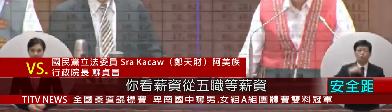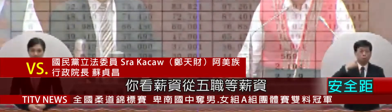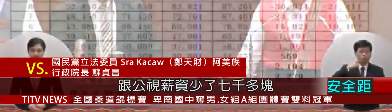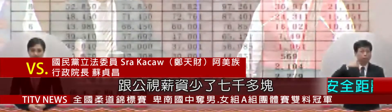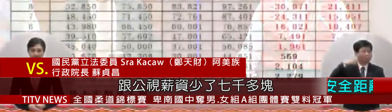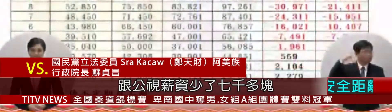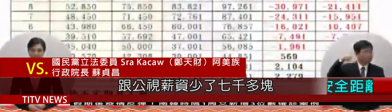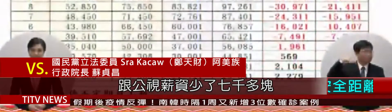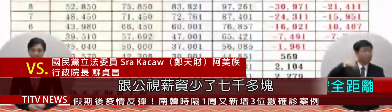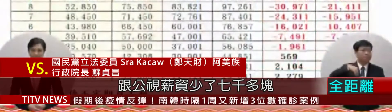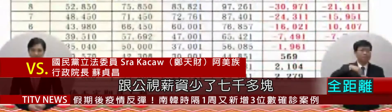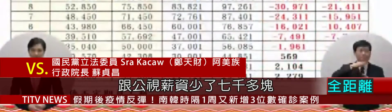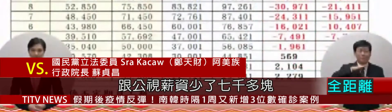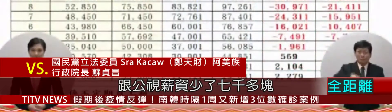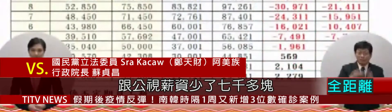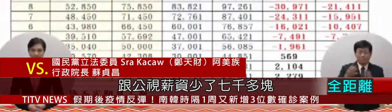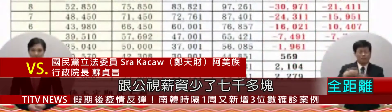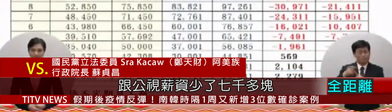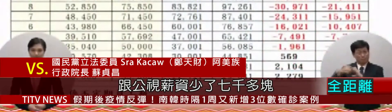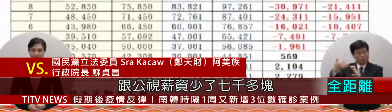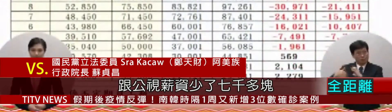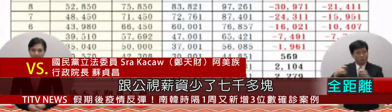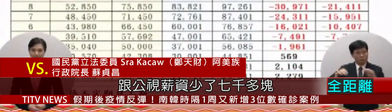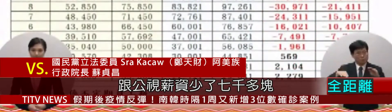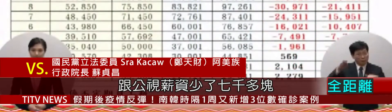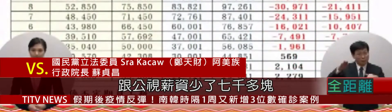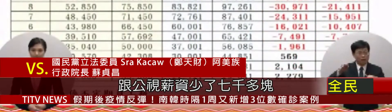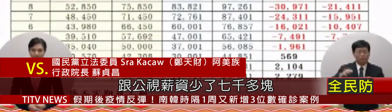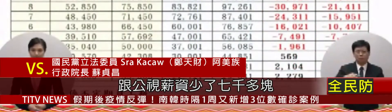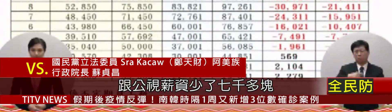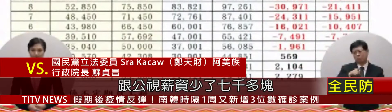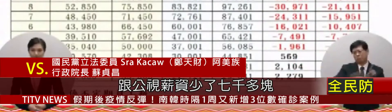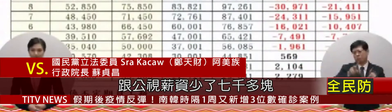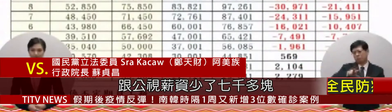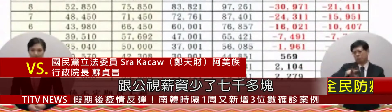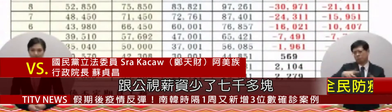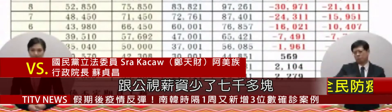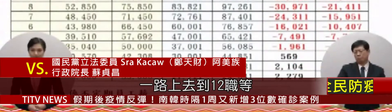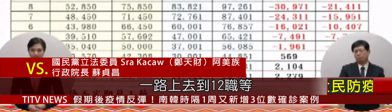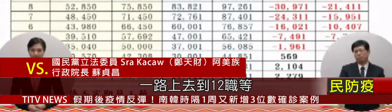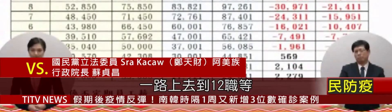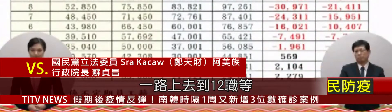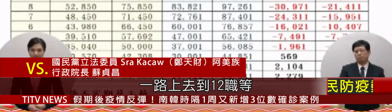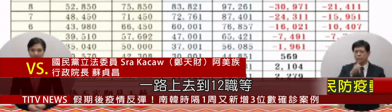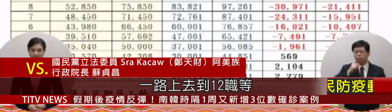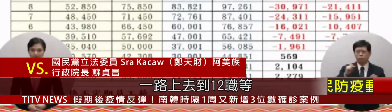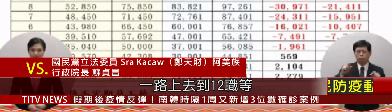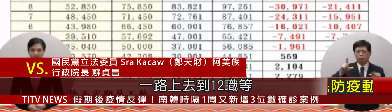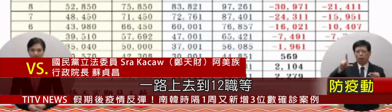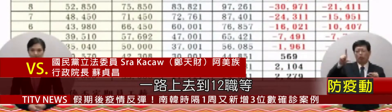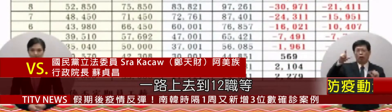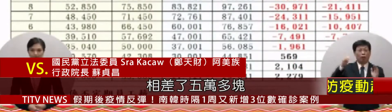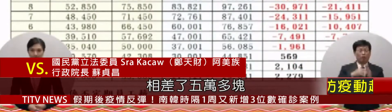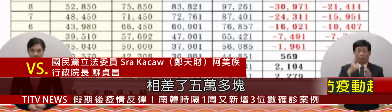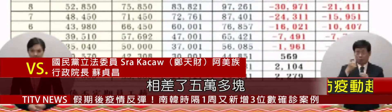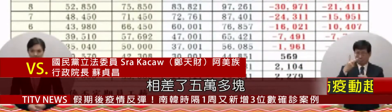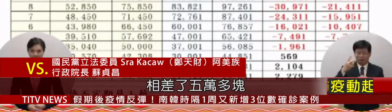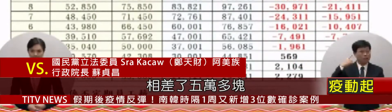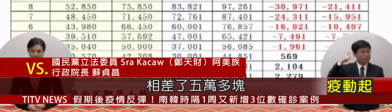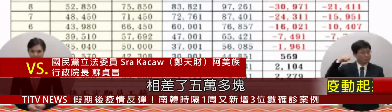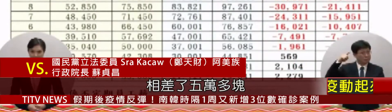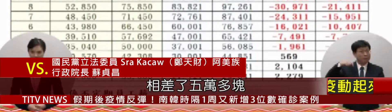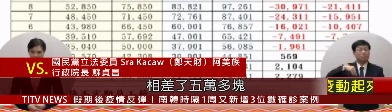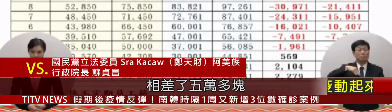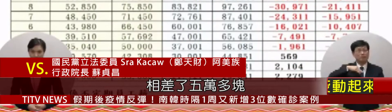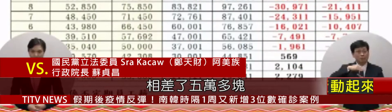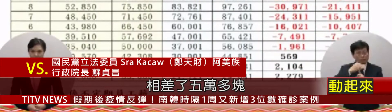资跟公司薪资少7000多块，一路上去到12职等，